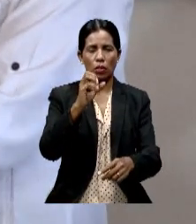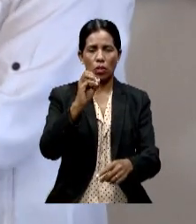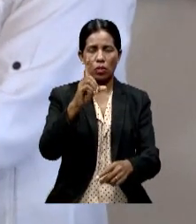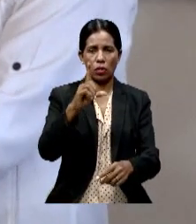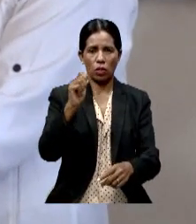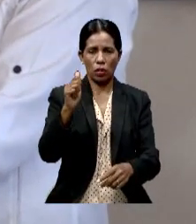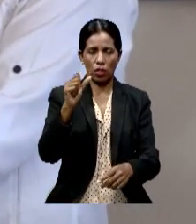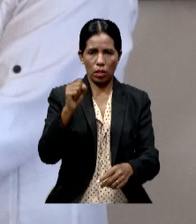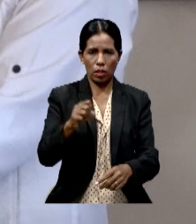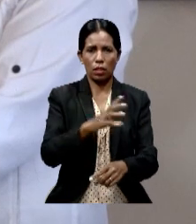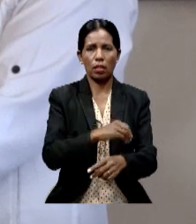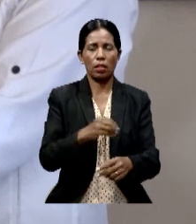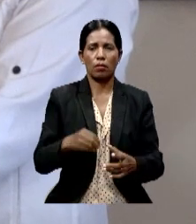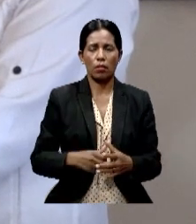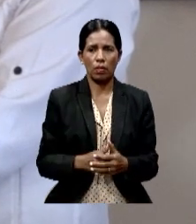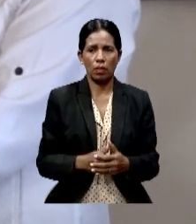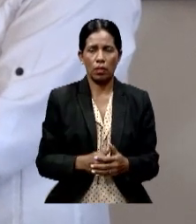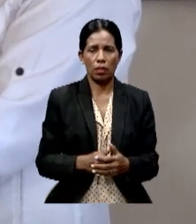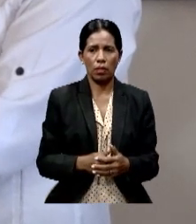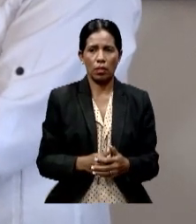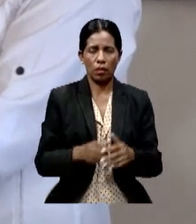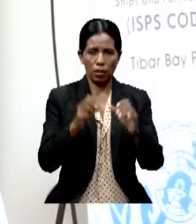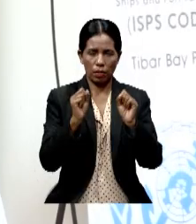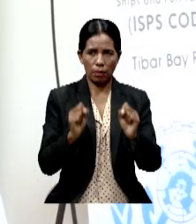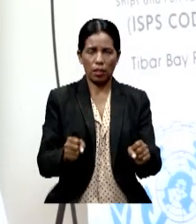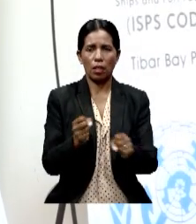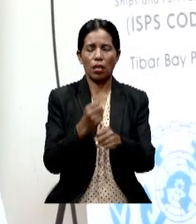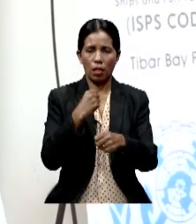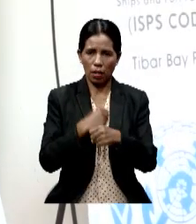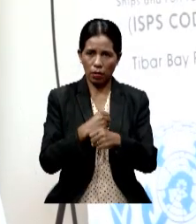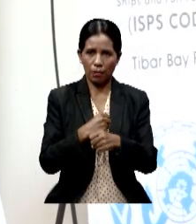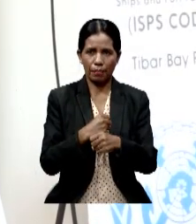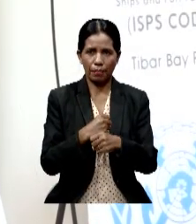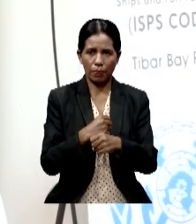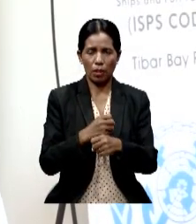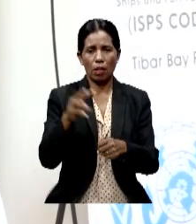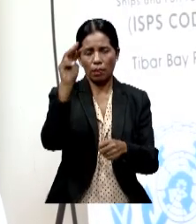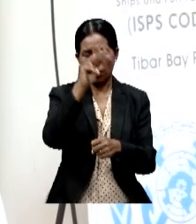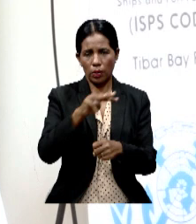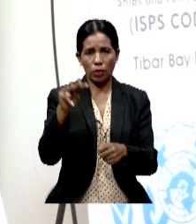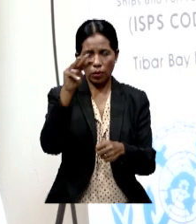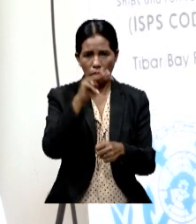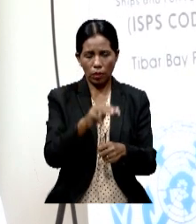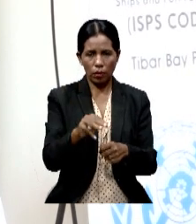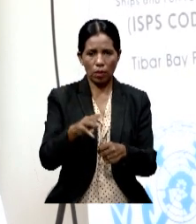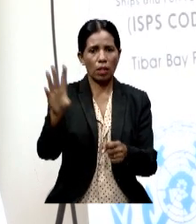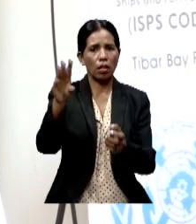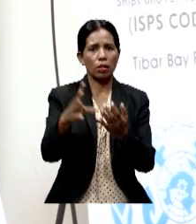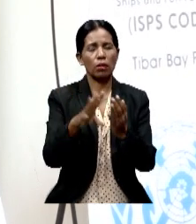hate te kata ISPS code ne ho di halo monitoring sound halo adapta ba